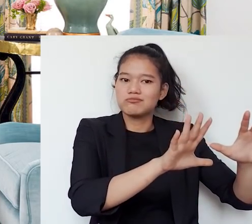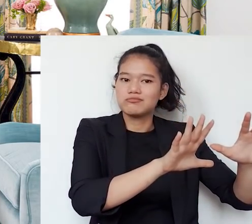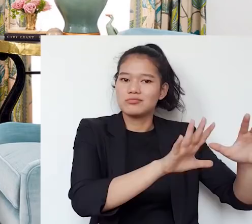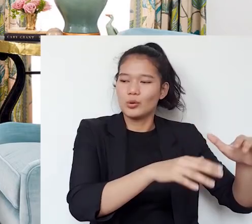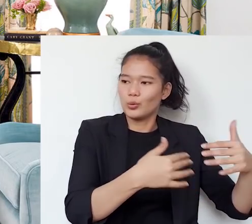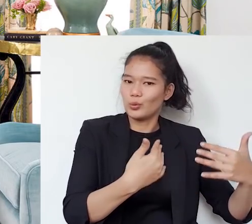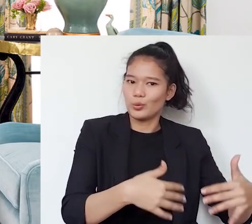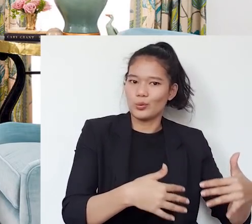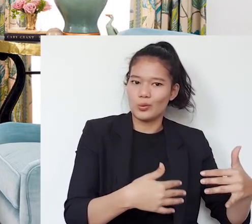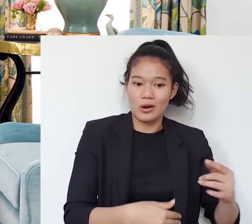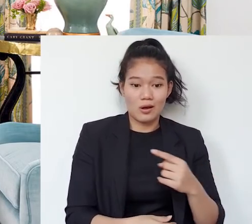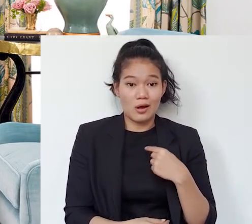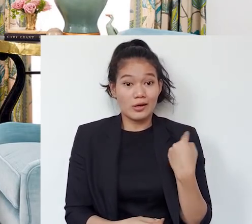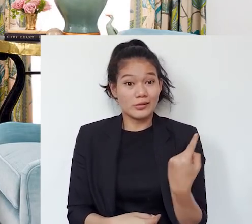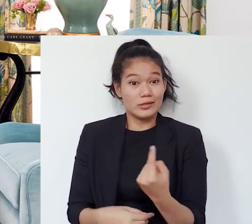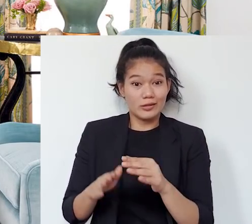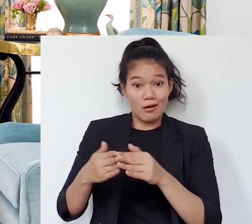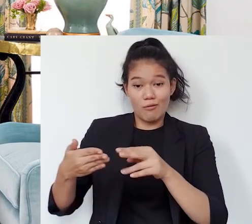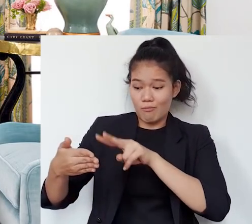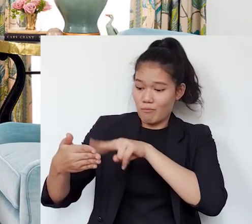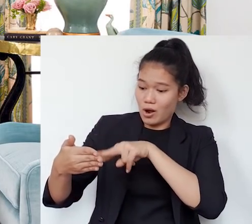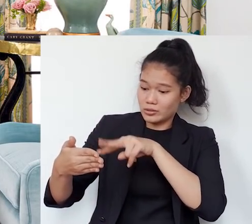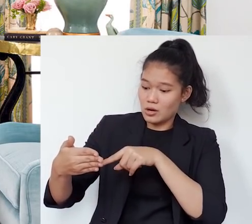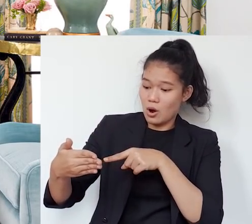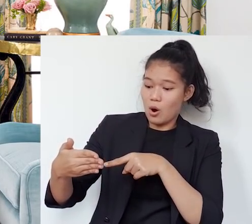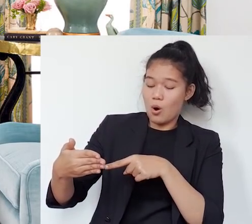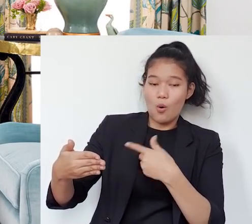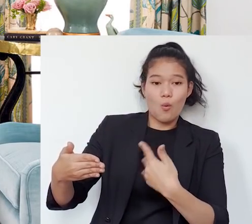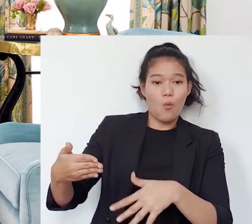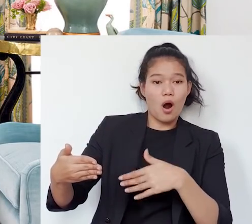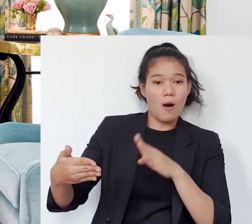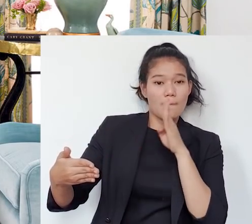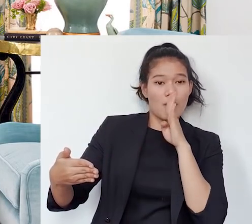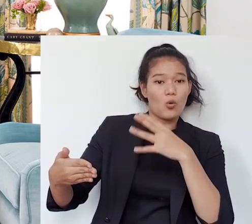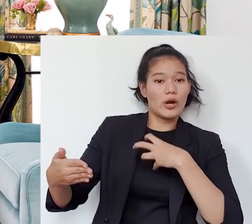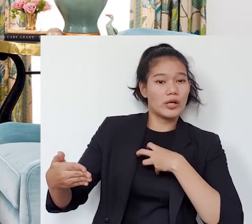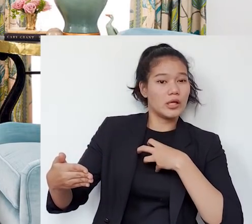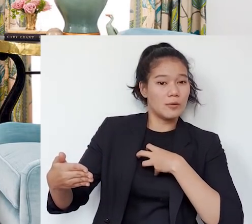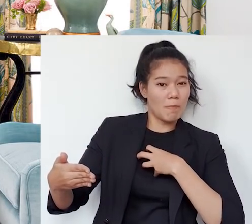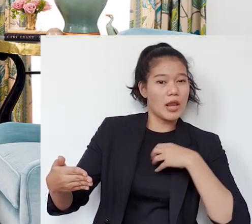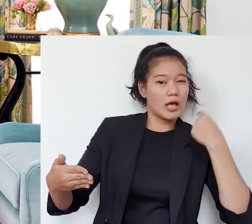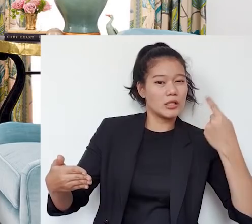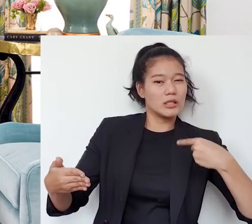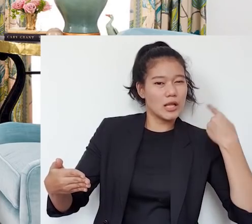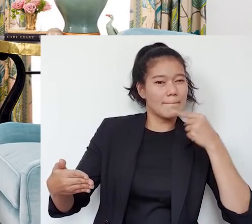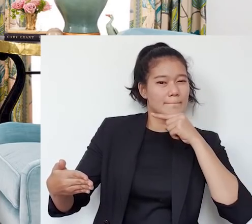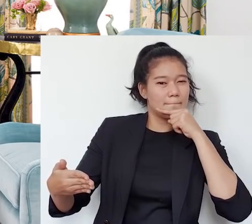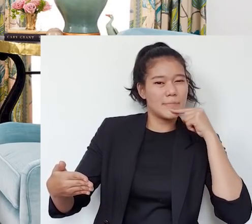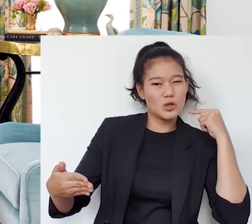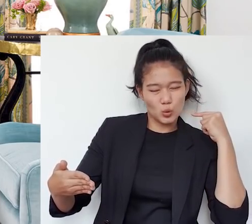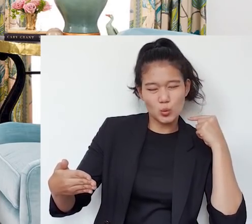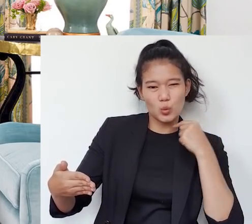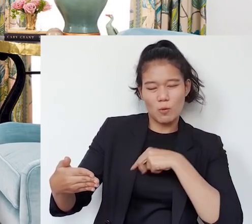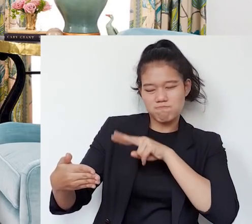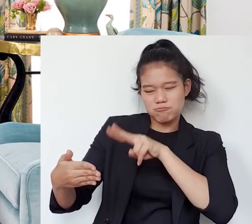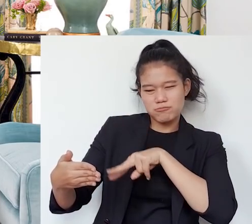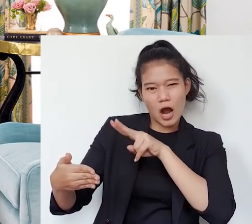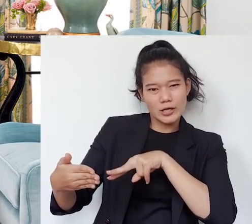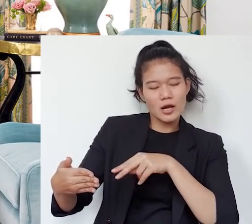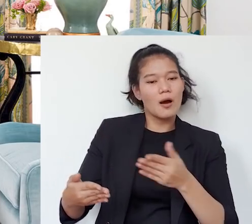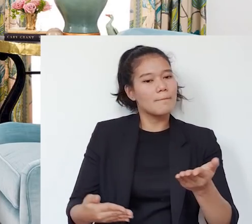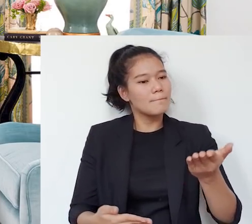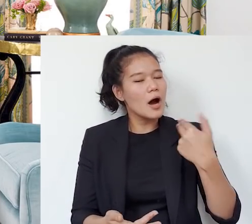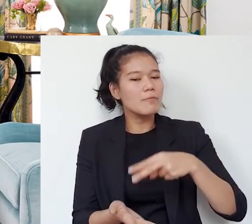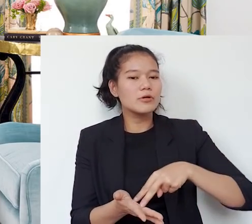Wah, bagi kita yang membaca sekarang ini pengakuan iman yang sudah setiap minggu kita baca. Mari kita